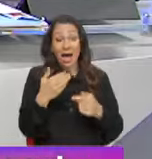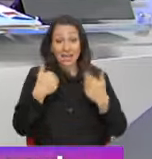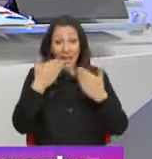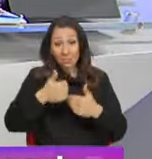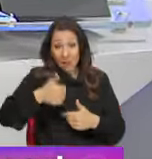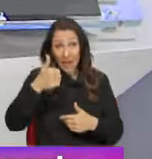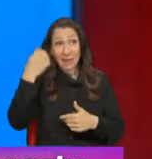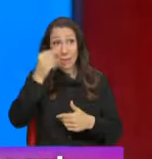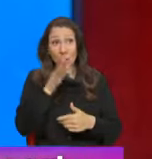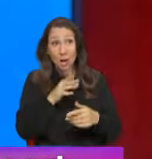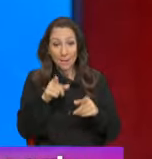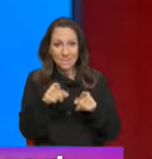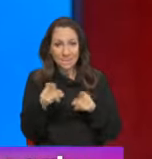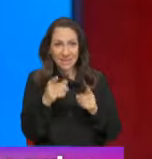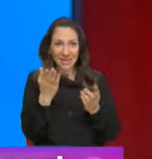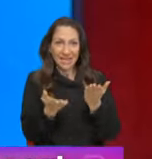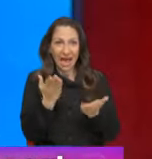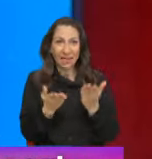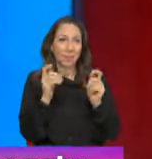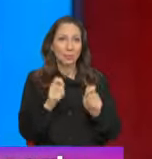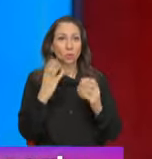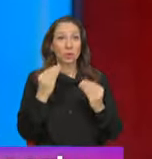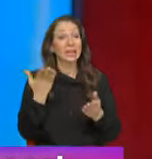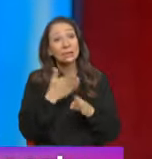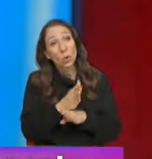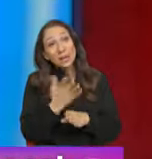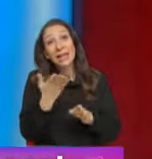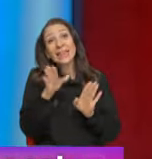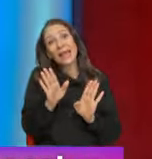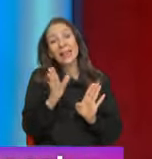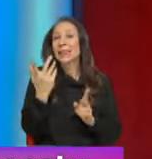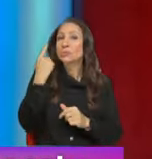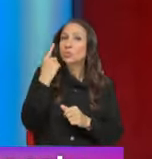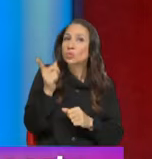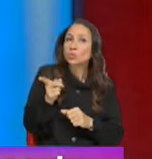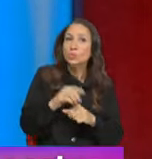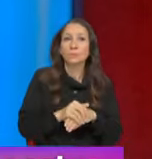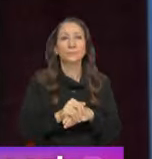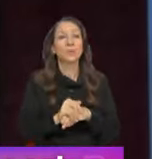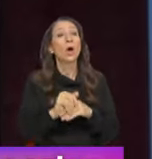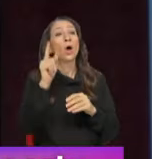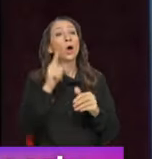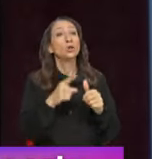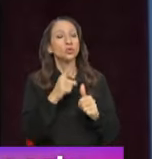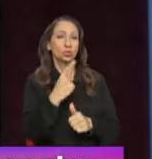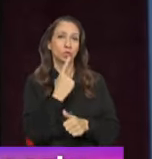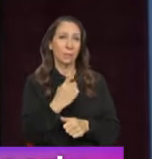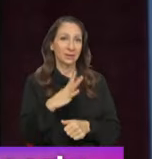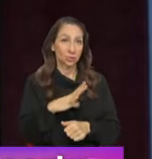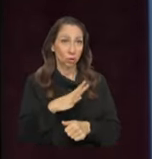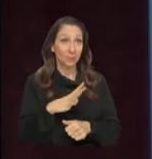Ekrem İmamoğlu Hani o pozisyonları da biraz kıyaslamam oldu Ne kadar doğru ne kadar değil Ne dersiniz öncelikle şunu söyleyeyim